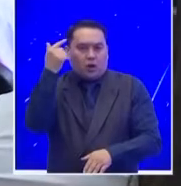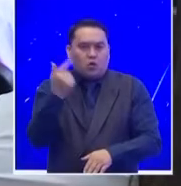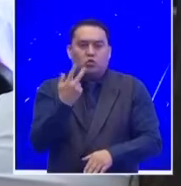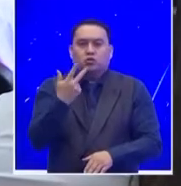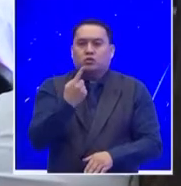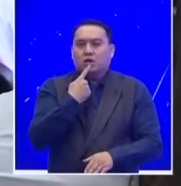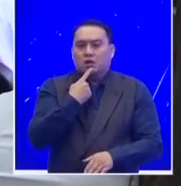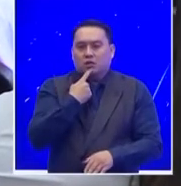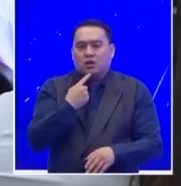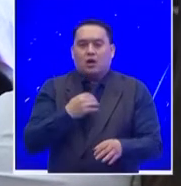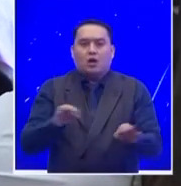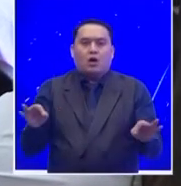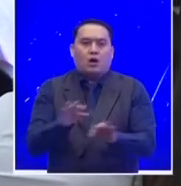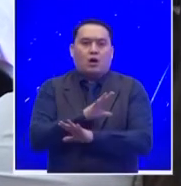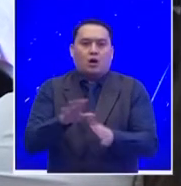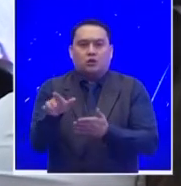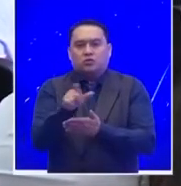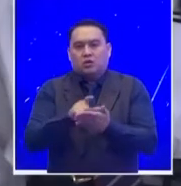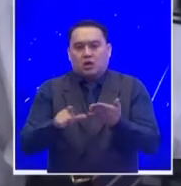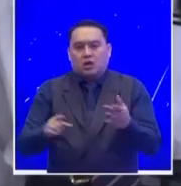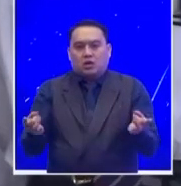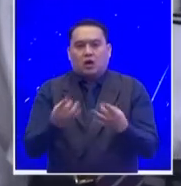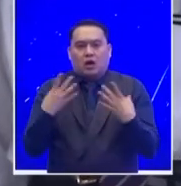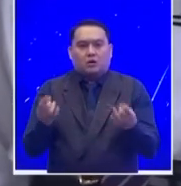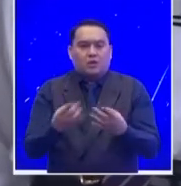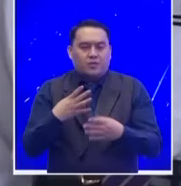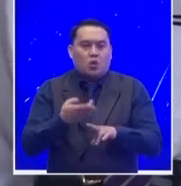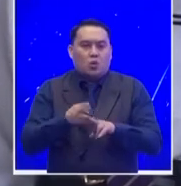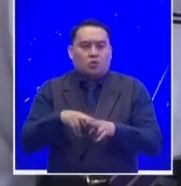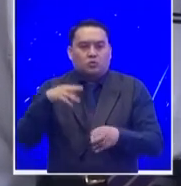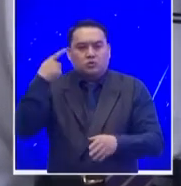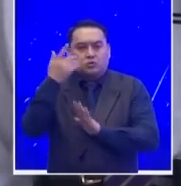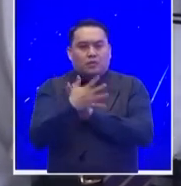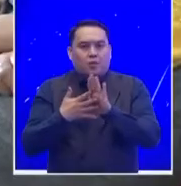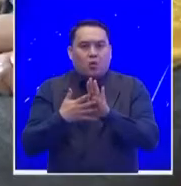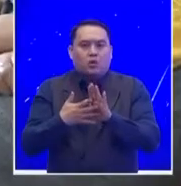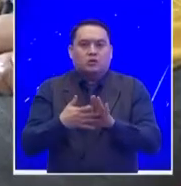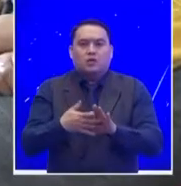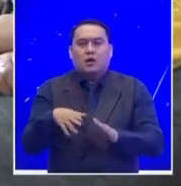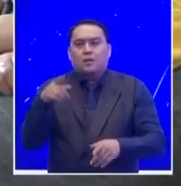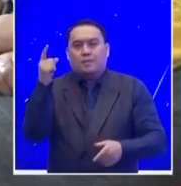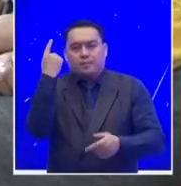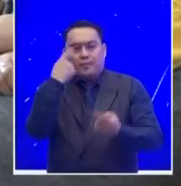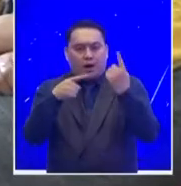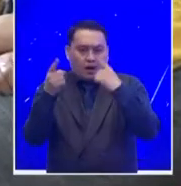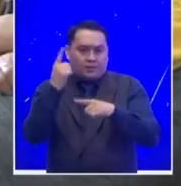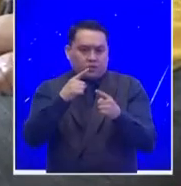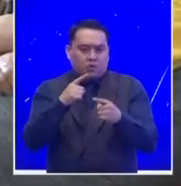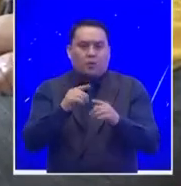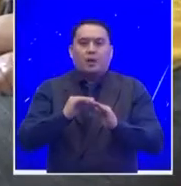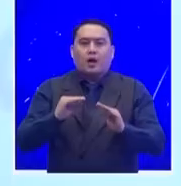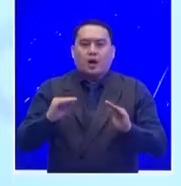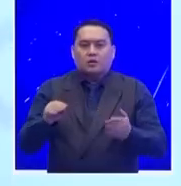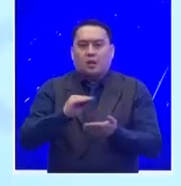тілде оқылып, жырлары жатқайтылды. Сондай-ақ халық жадына сіңген әндері шырқалып, Ескендір поэмасы сахналанды.